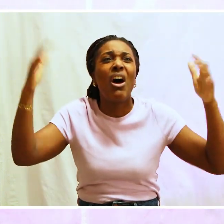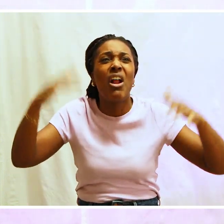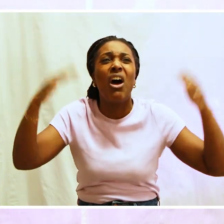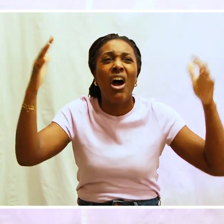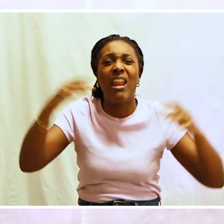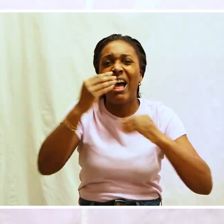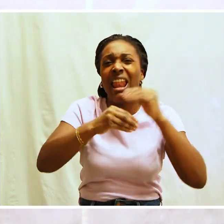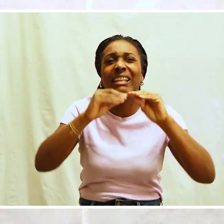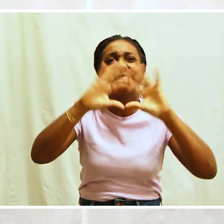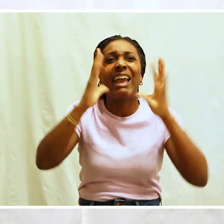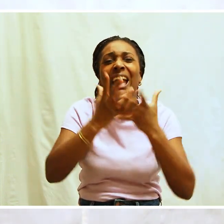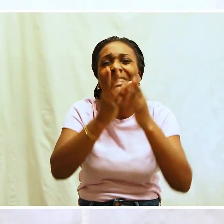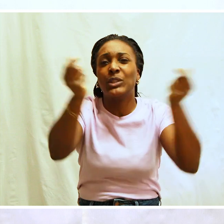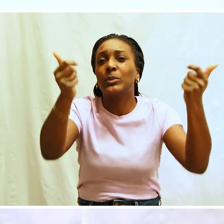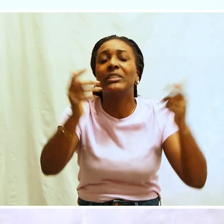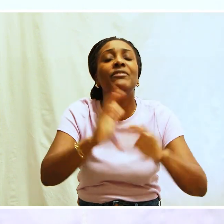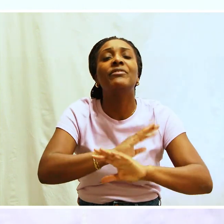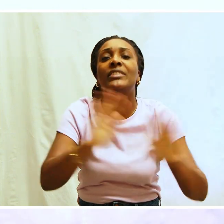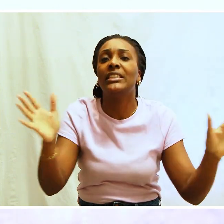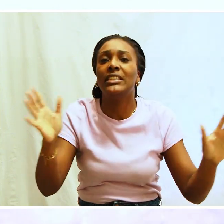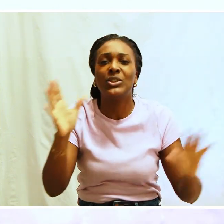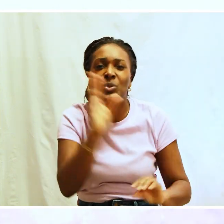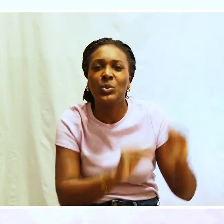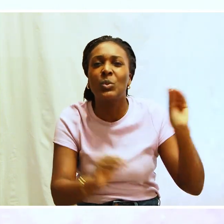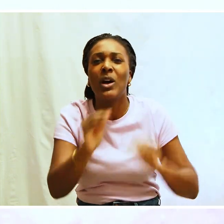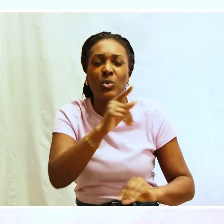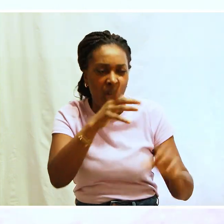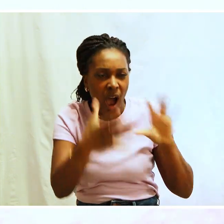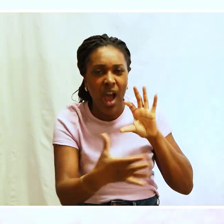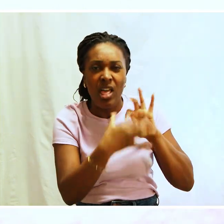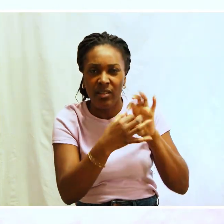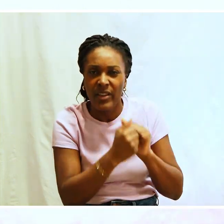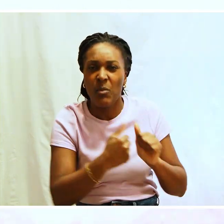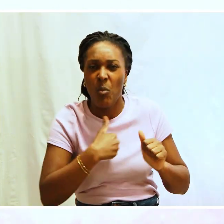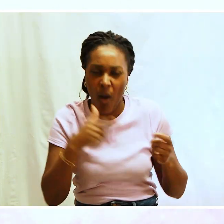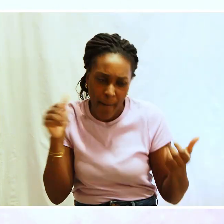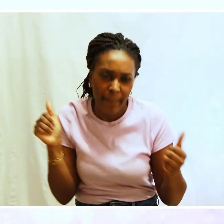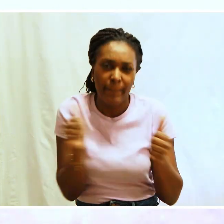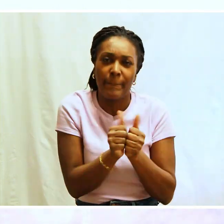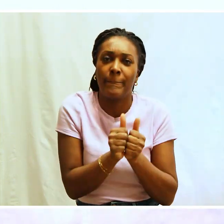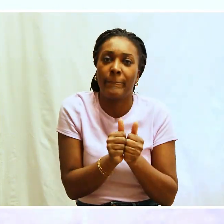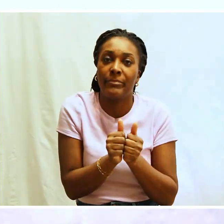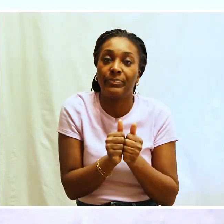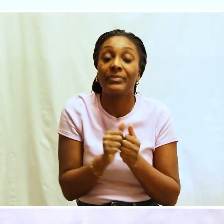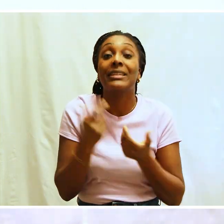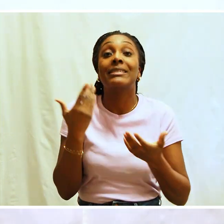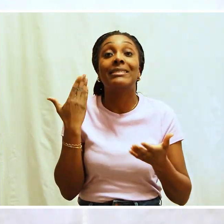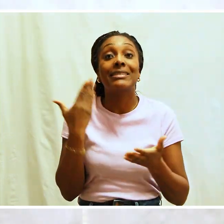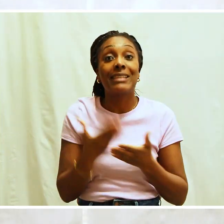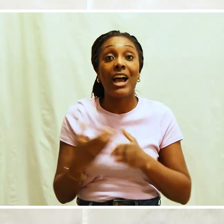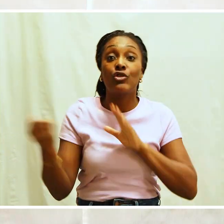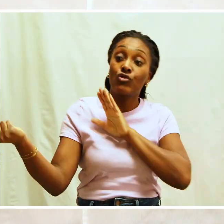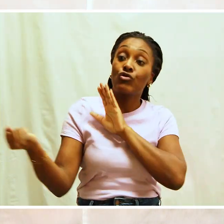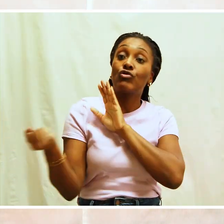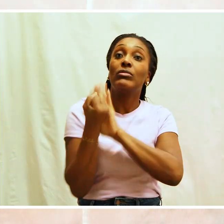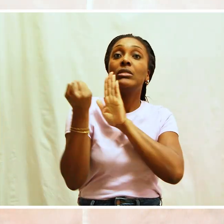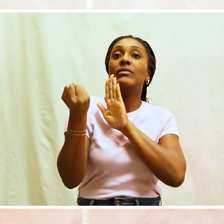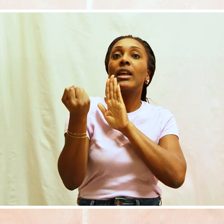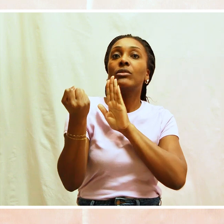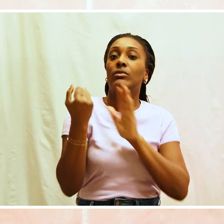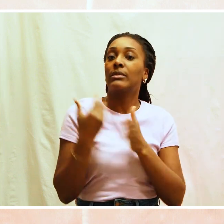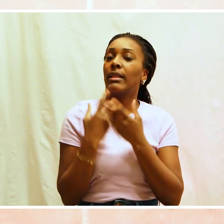terre, mais je te garde, tu es dans mon alliance. Donc la justification, c'est notre distinction.